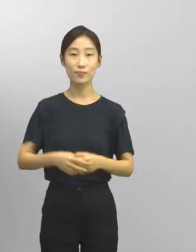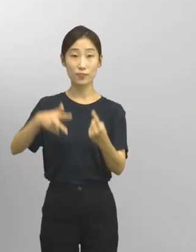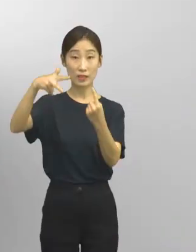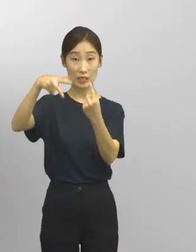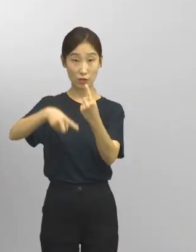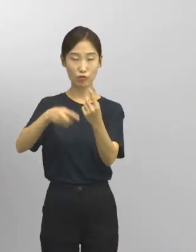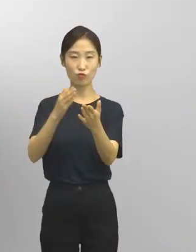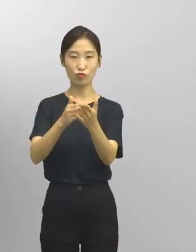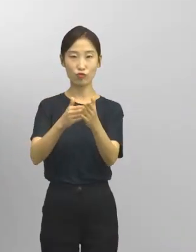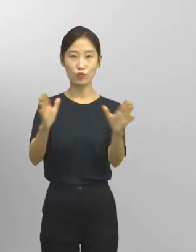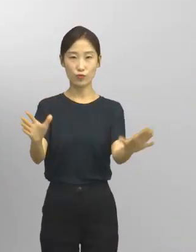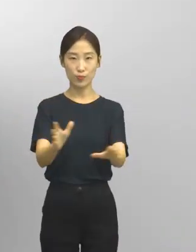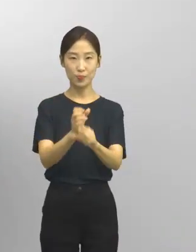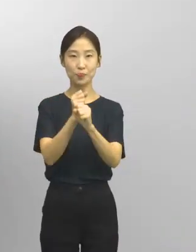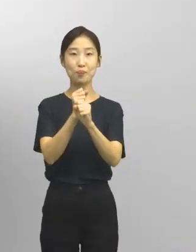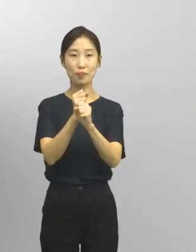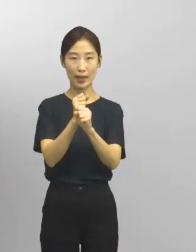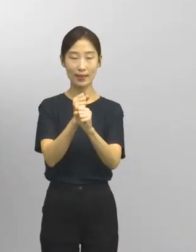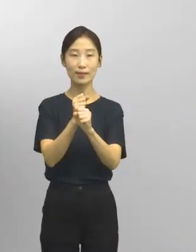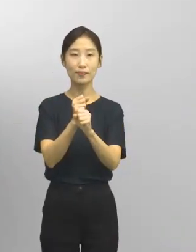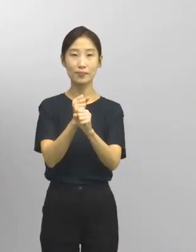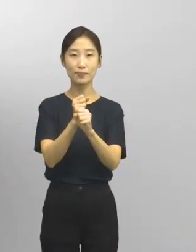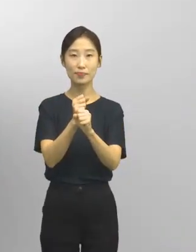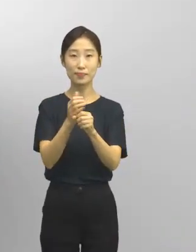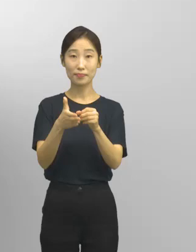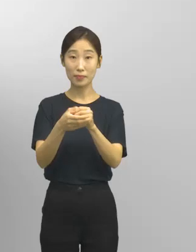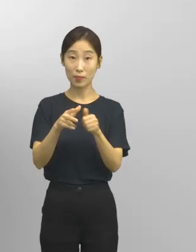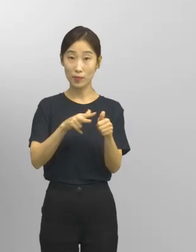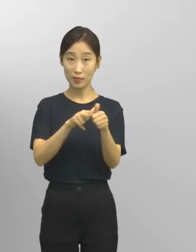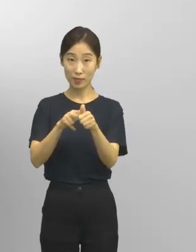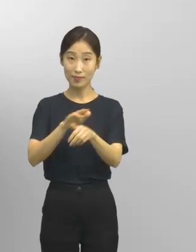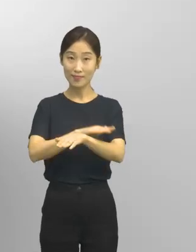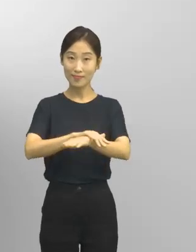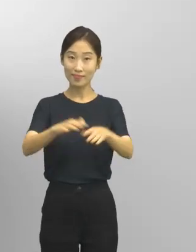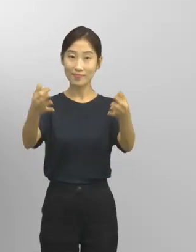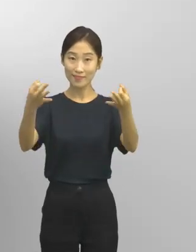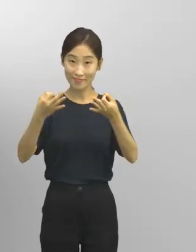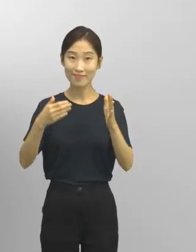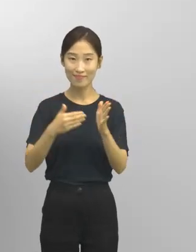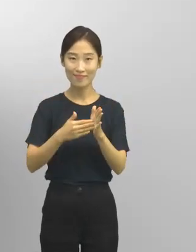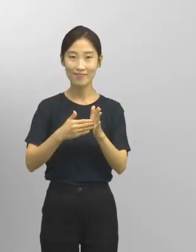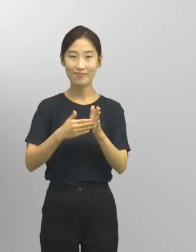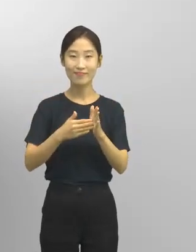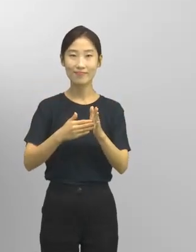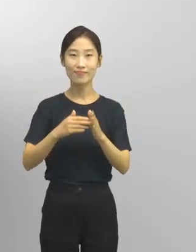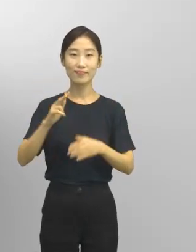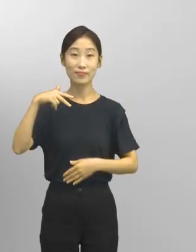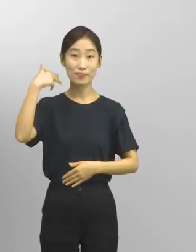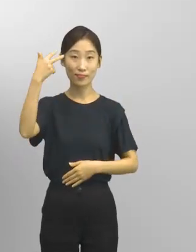이렇게 한 주간의 주요 소식들 모두 살펴봤습니다. 마포구의 다양한 이야기들 잘 보셨나요?